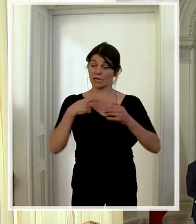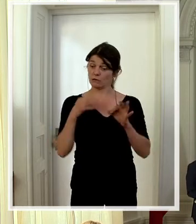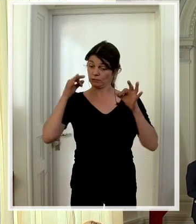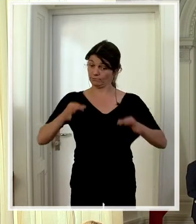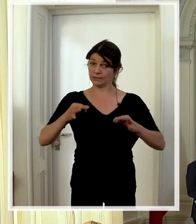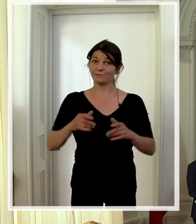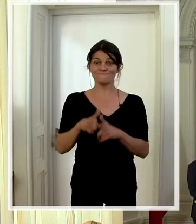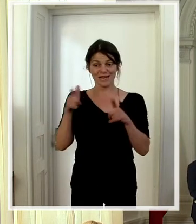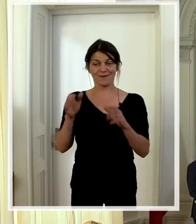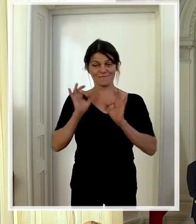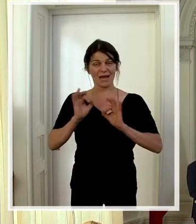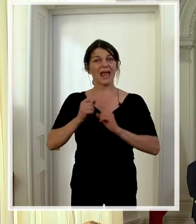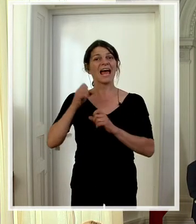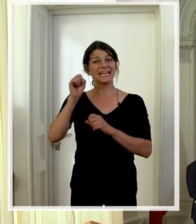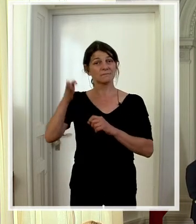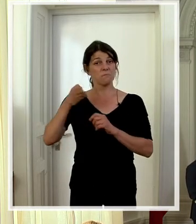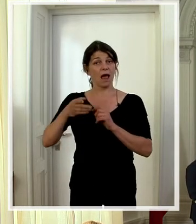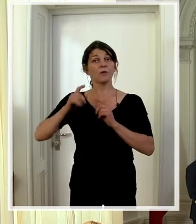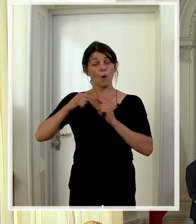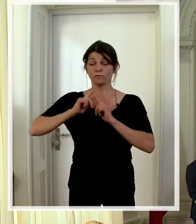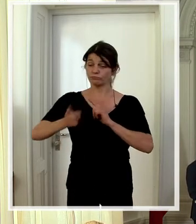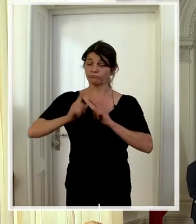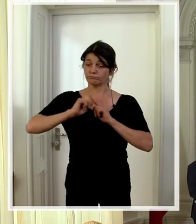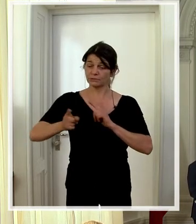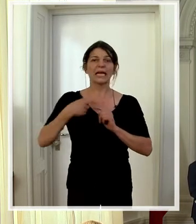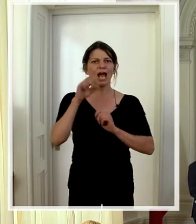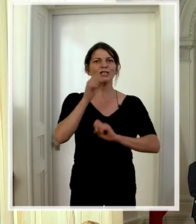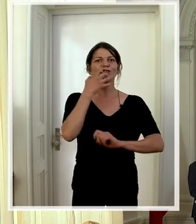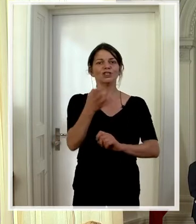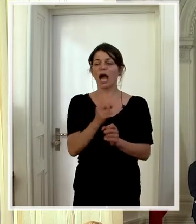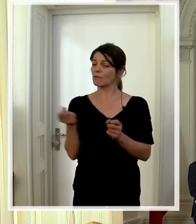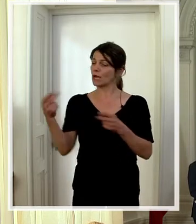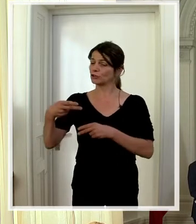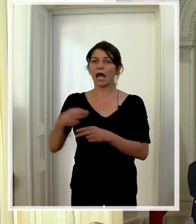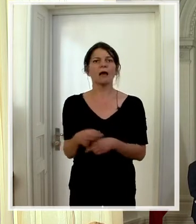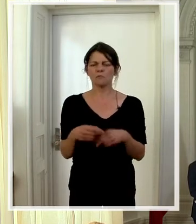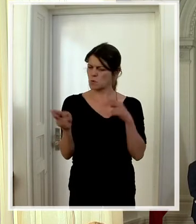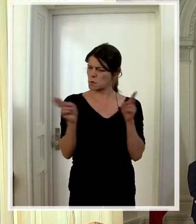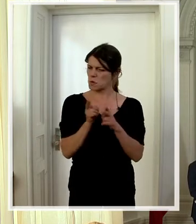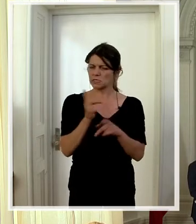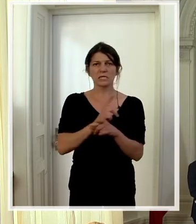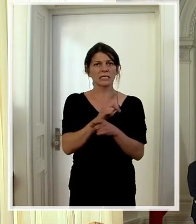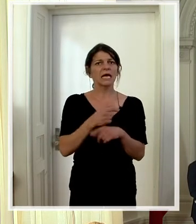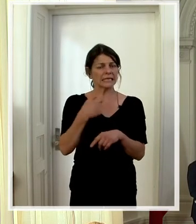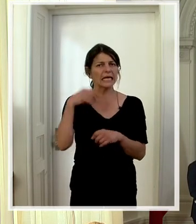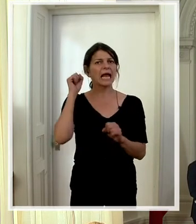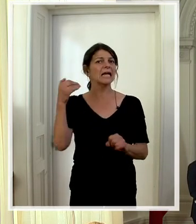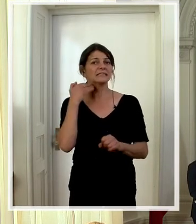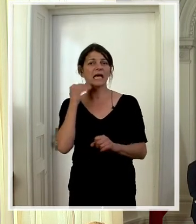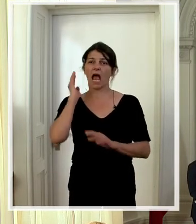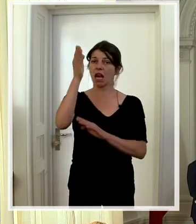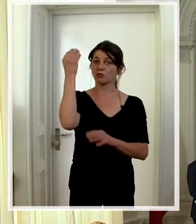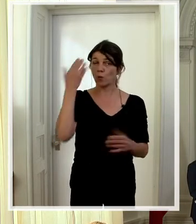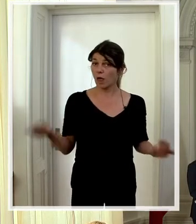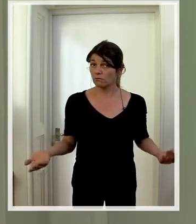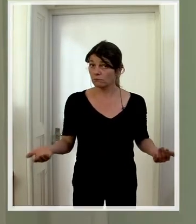ausgebaute S-Bahn habe, die gut taktet ist, dann steige ich schon ein und komme innerhalb kürzester Frist zum Beispiel auf St. Gallen die Schule an.